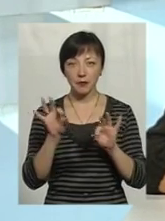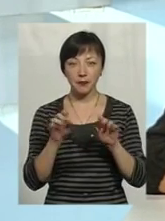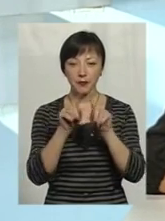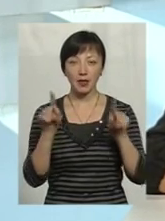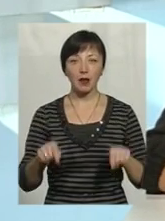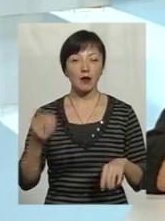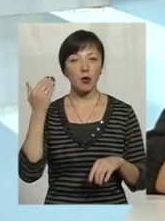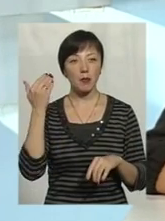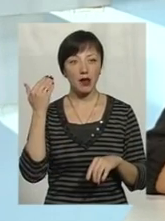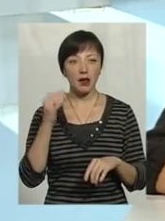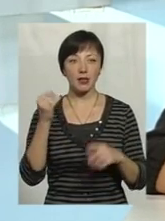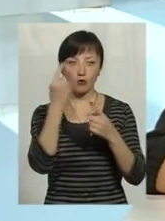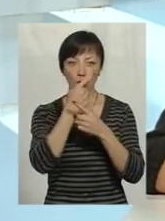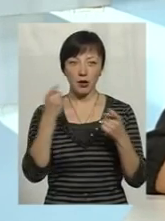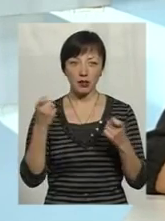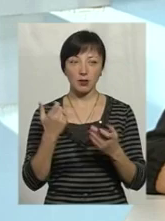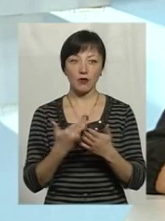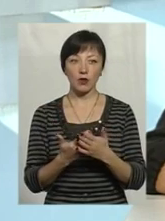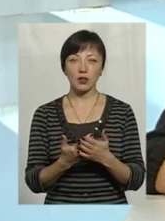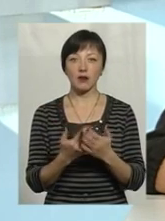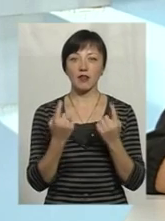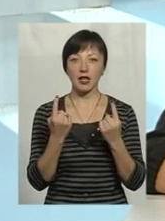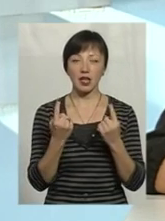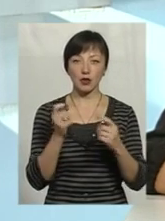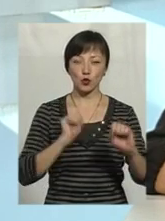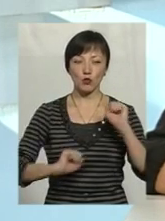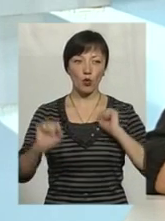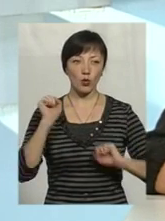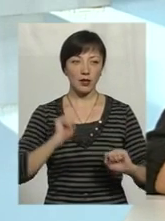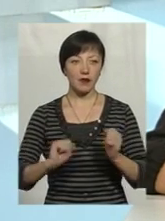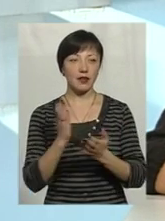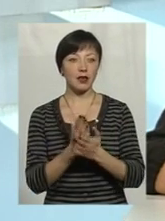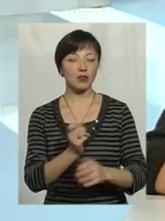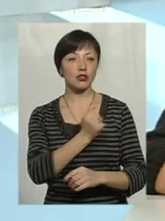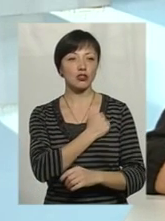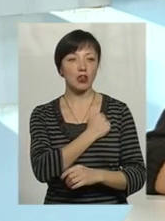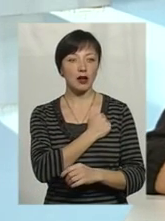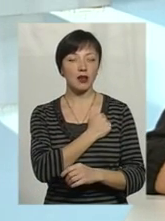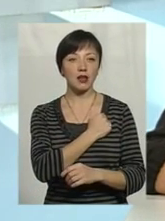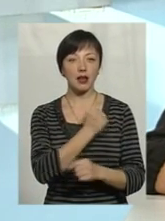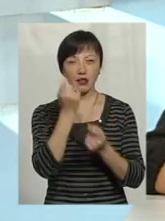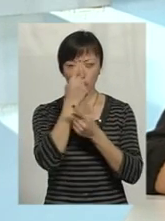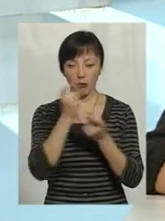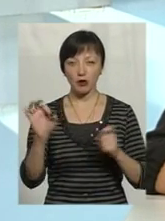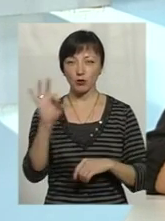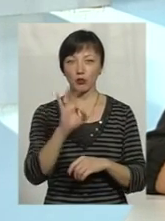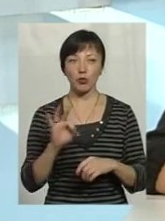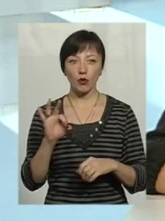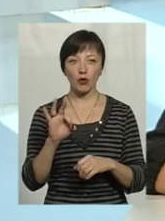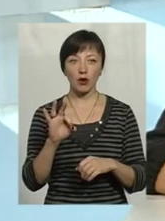декларації попередні, інформацію. От великий супротив є в тому, що, на жаль, інформацію